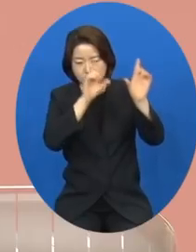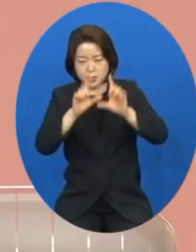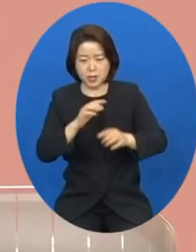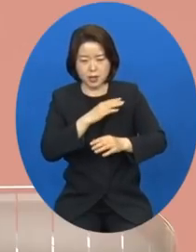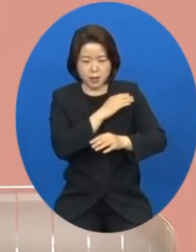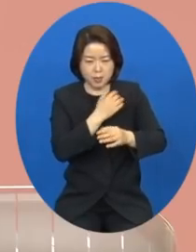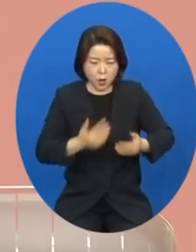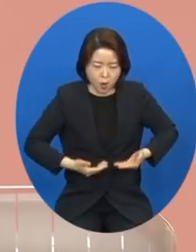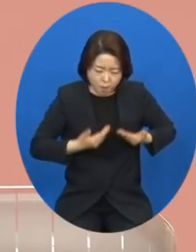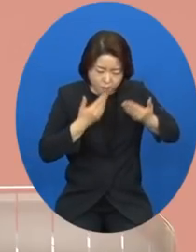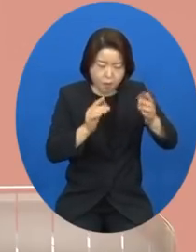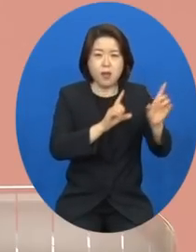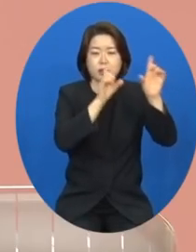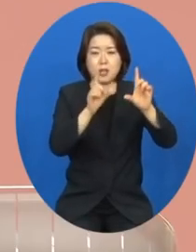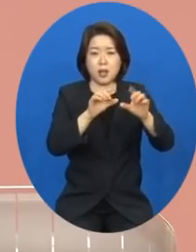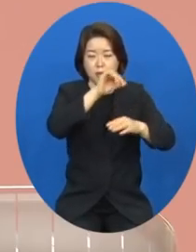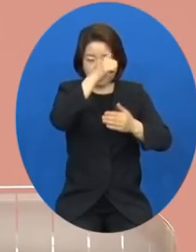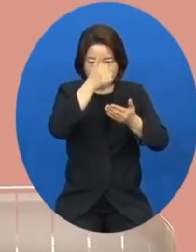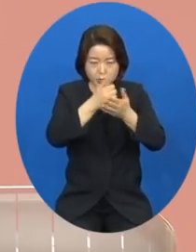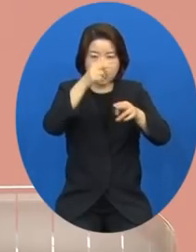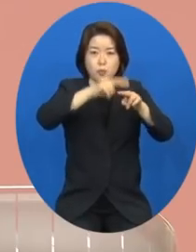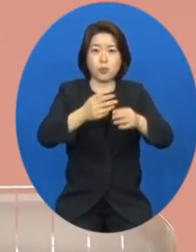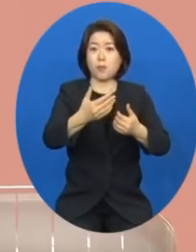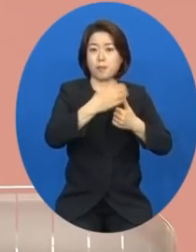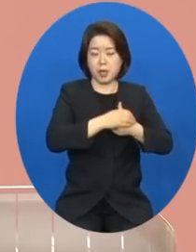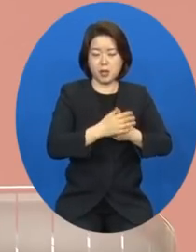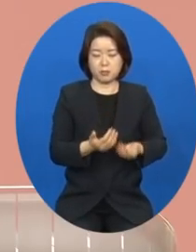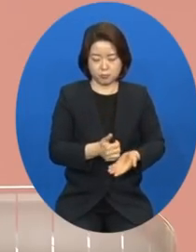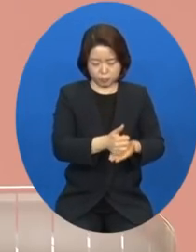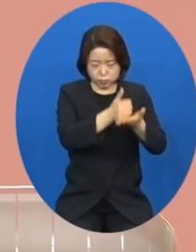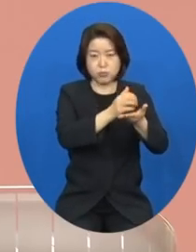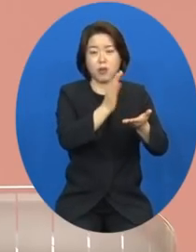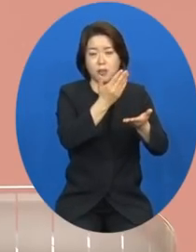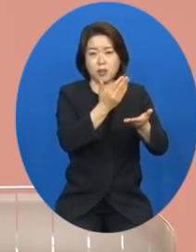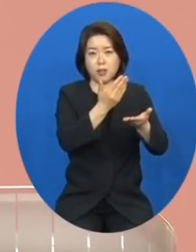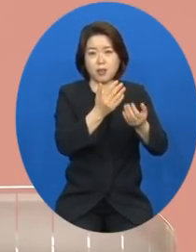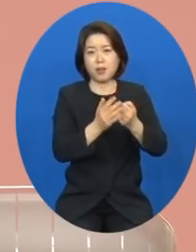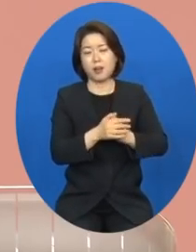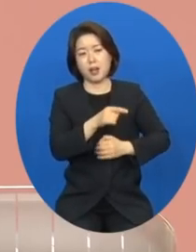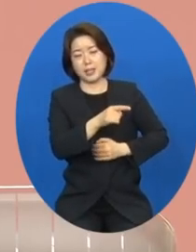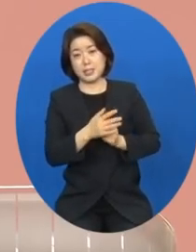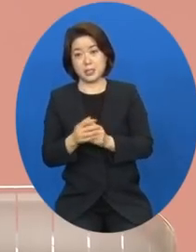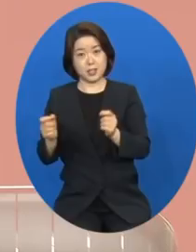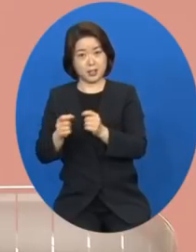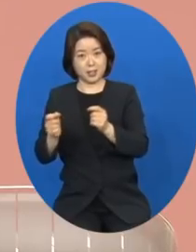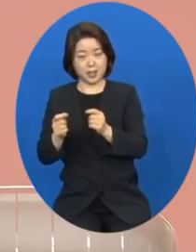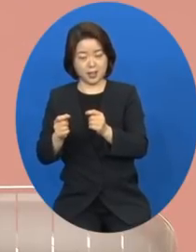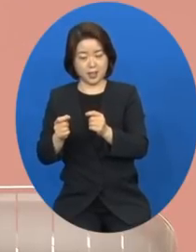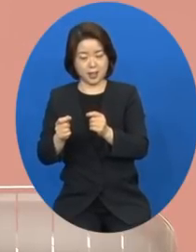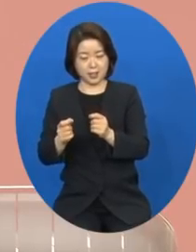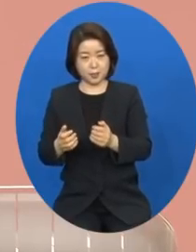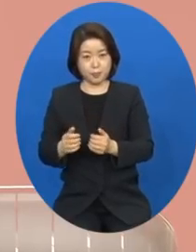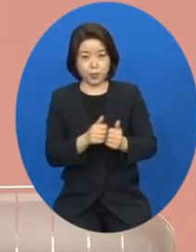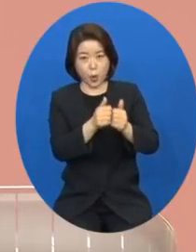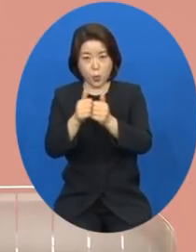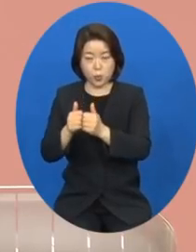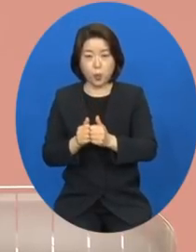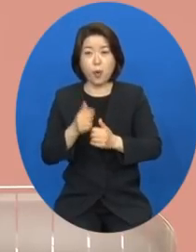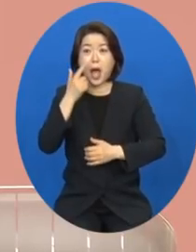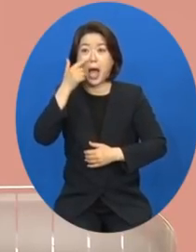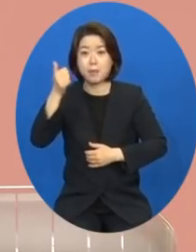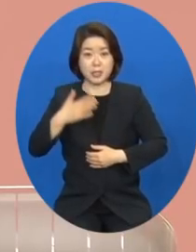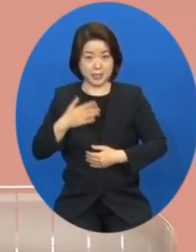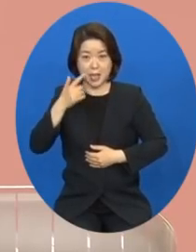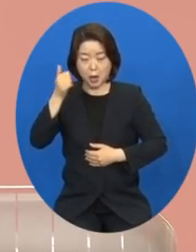거야 중에 뭐 자 뭐 직분도 받으셨고 그렇게 선택에 됐죠 2분을 이제 가까이 모시고 또 함께 통역을 하면서 우리 아버님